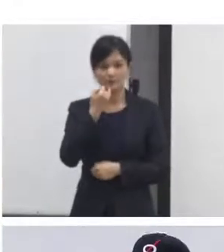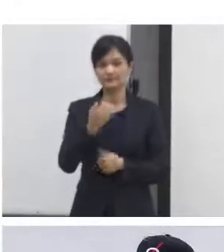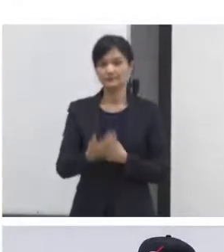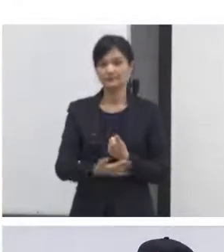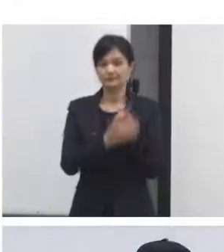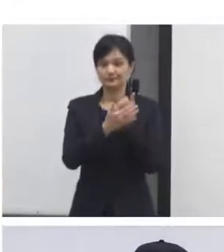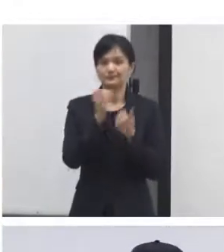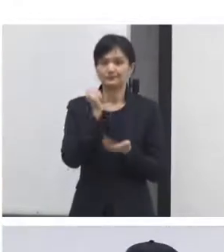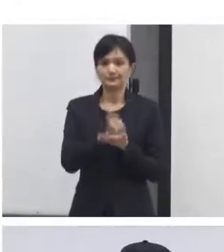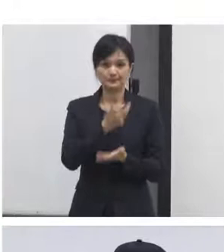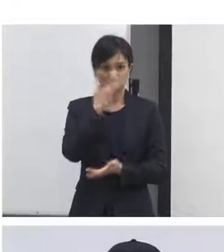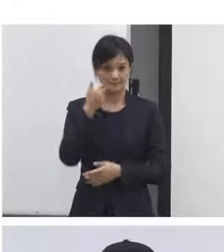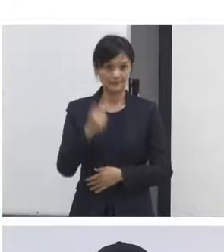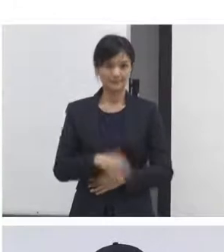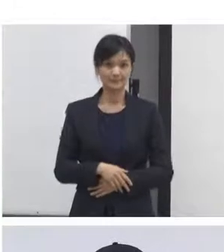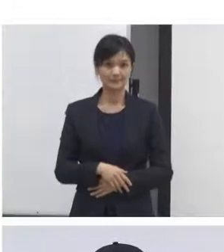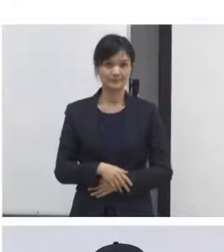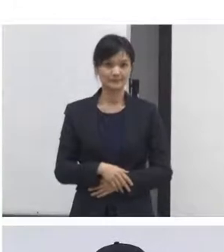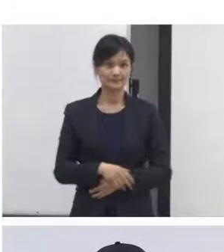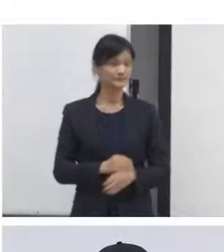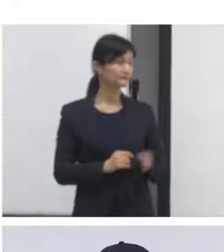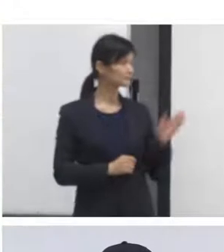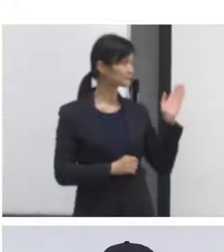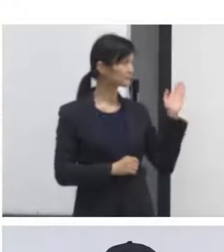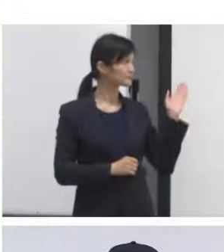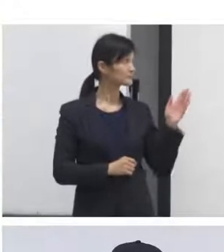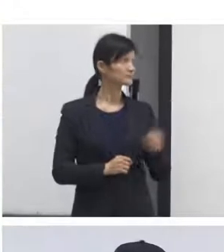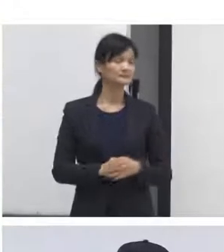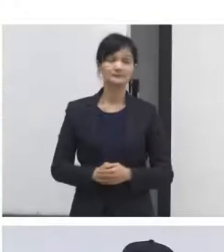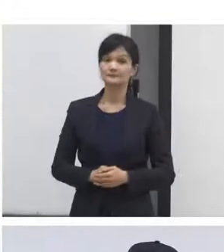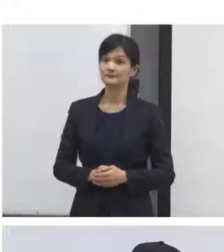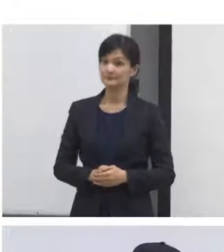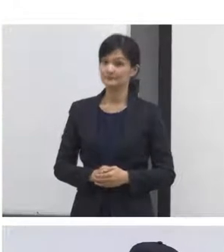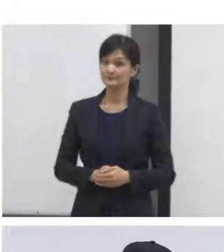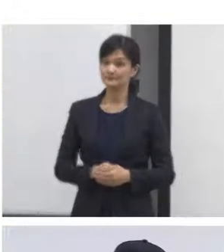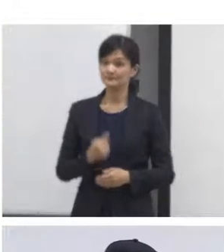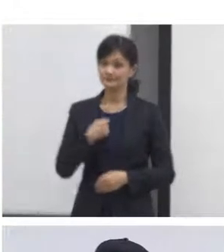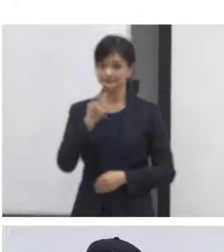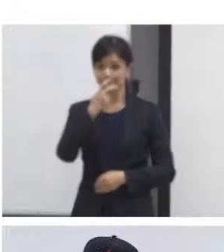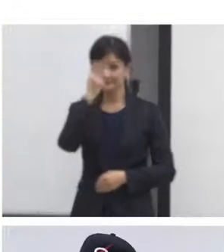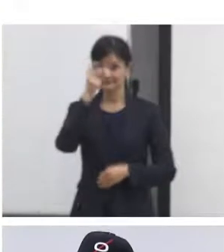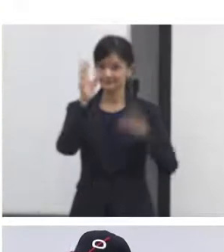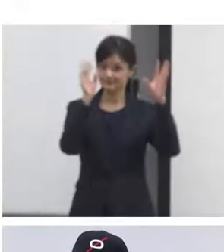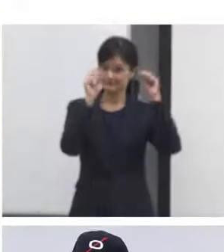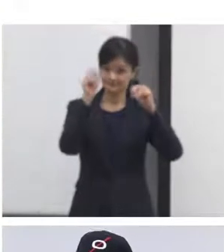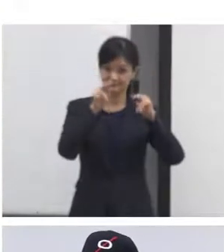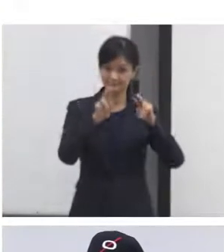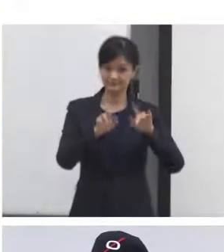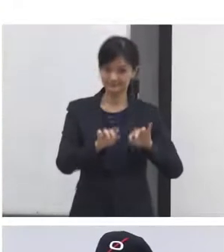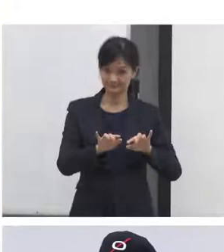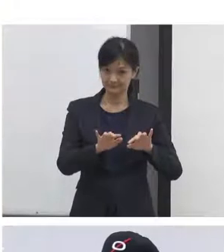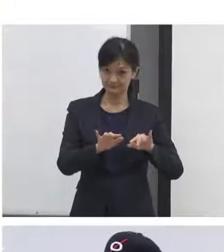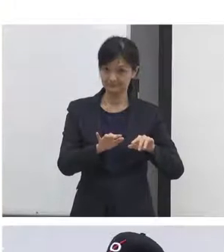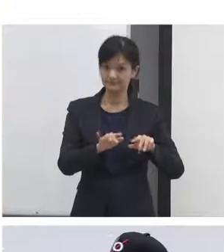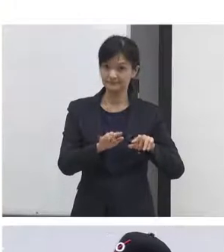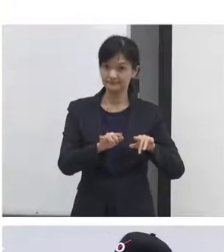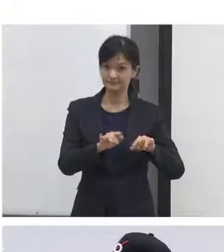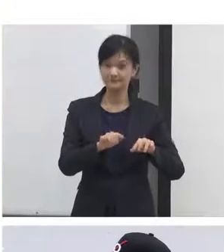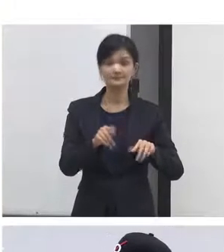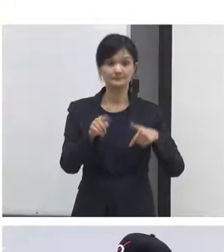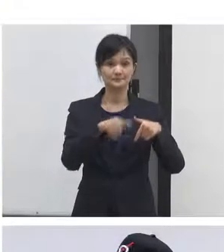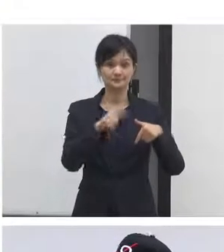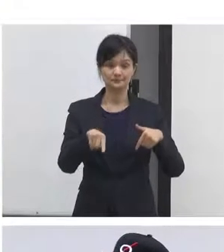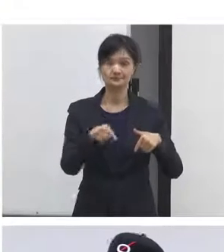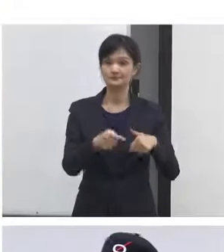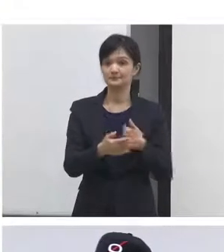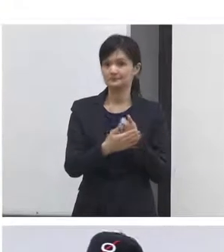好，我们某些时候我们会发现说，我们的资讯化其实很适合做这件事情。就是你在资讯传递